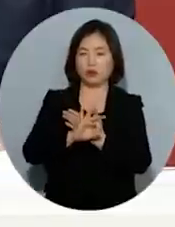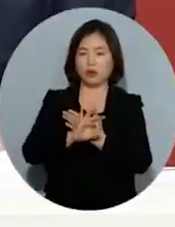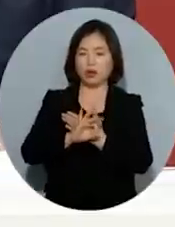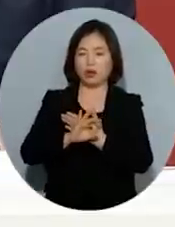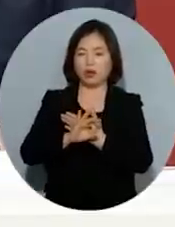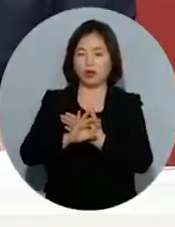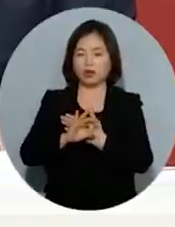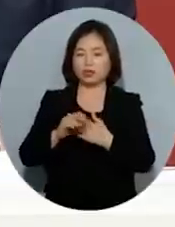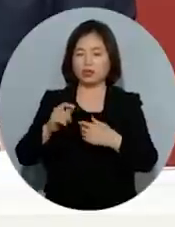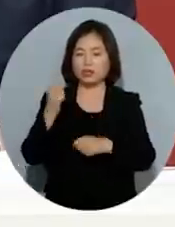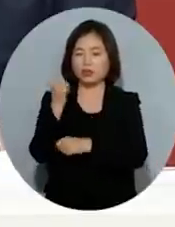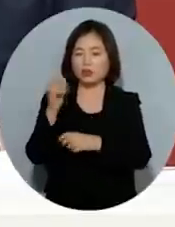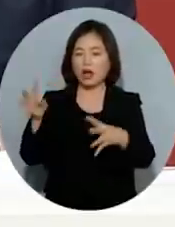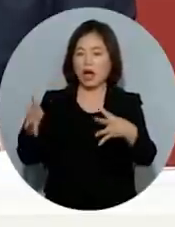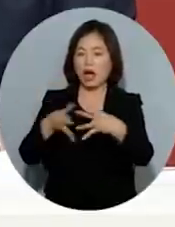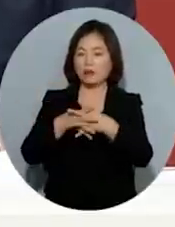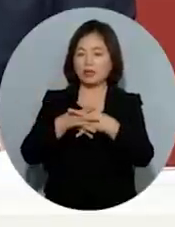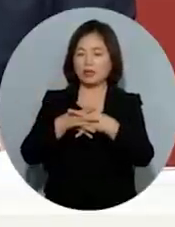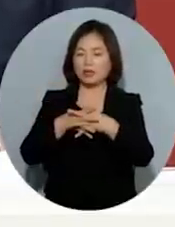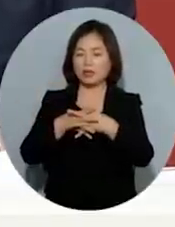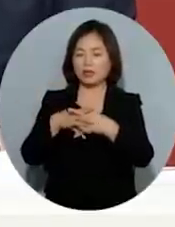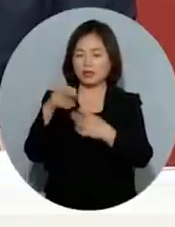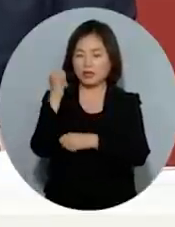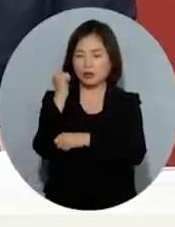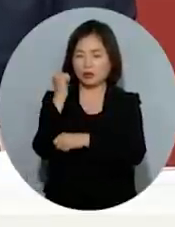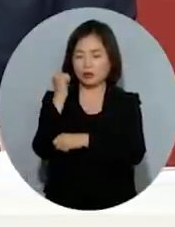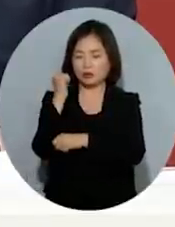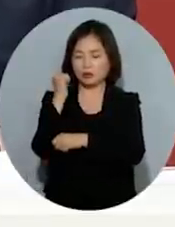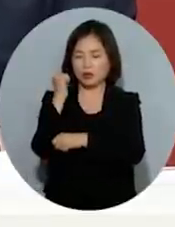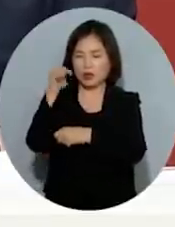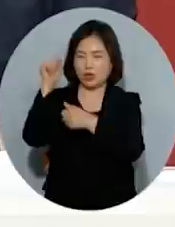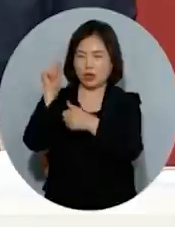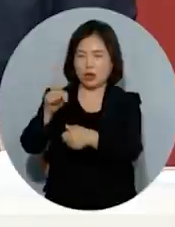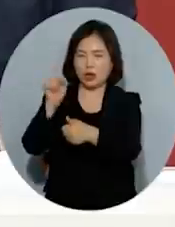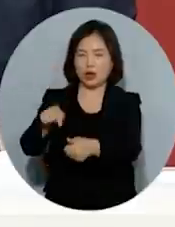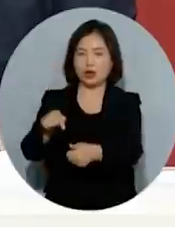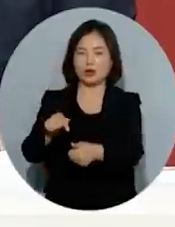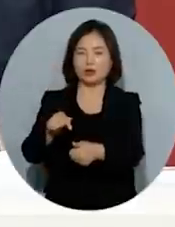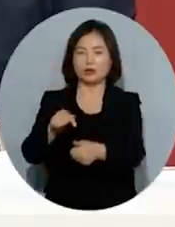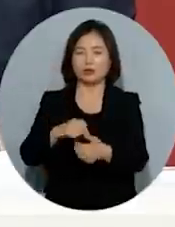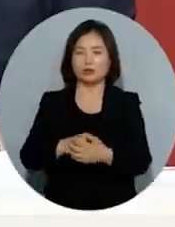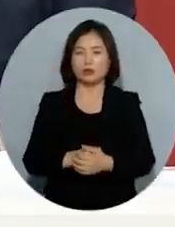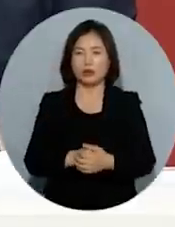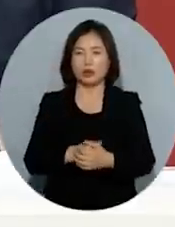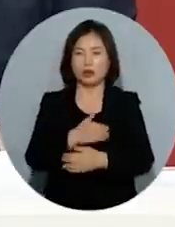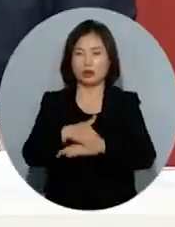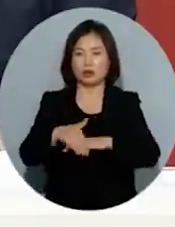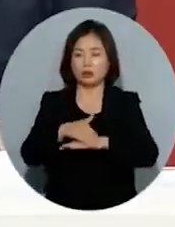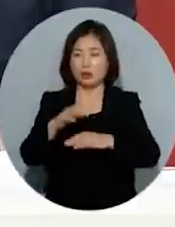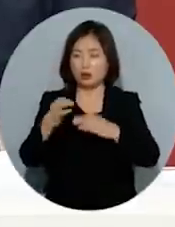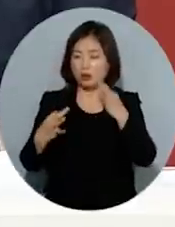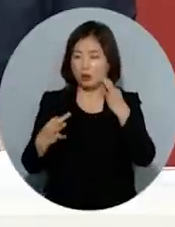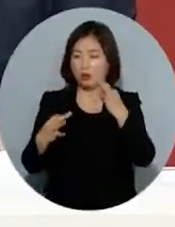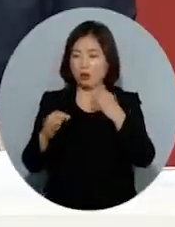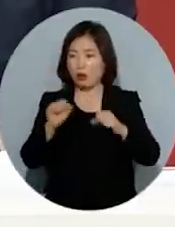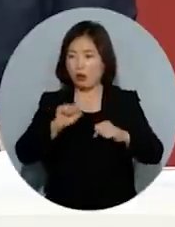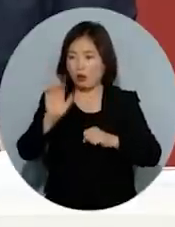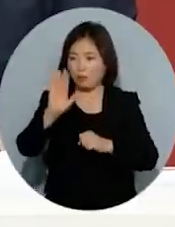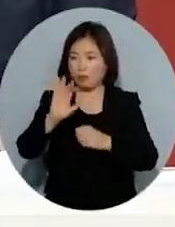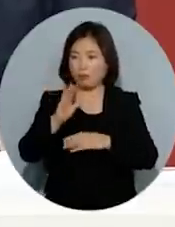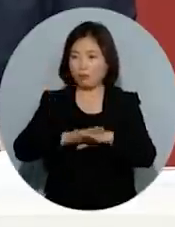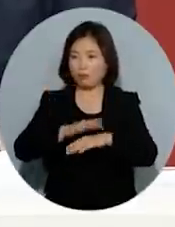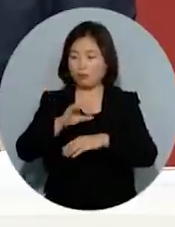남북 기본 합의서부터 다 이행을 하라고 촉구를 하고, 거기에 대해서 아무 그 조치가 없으면은